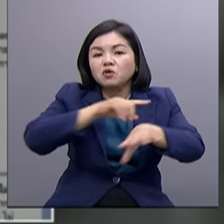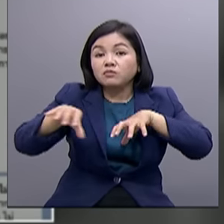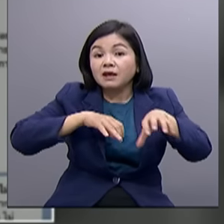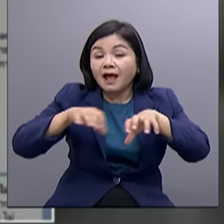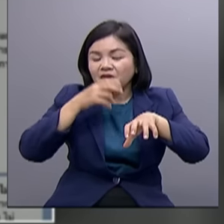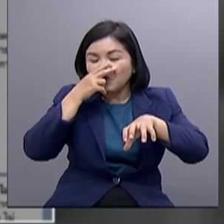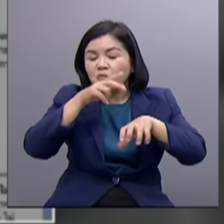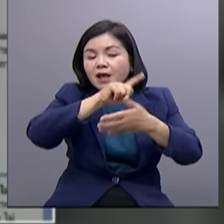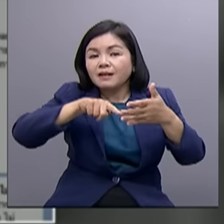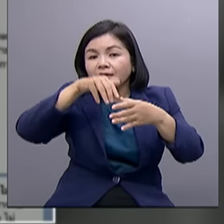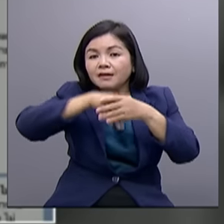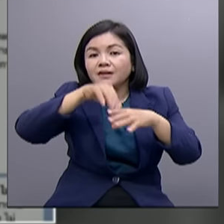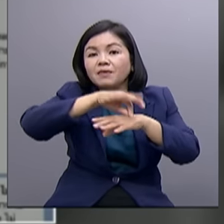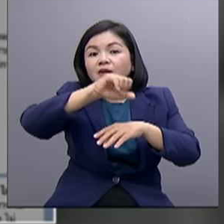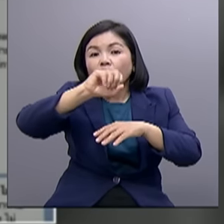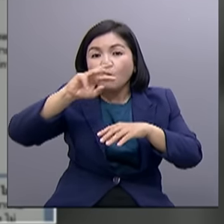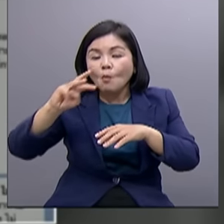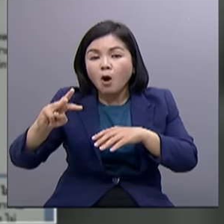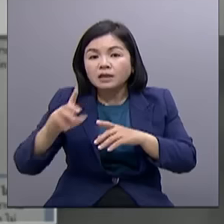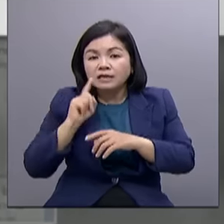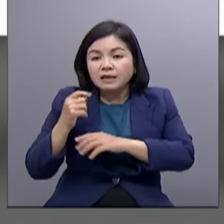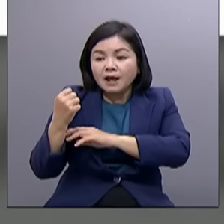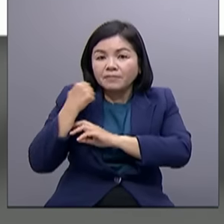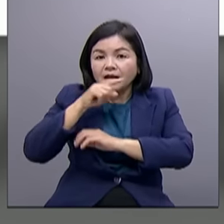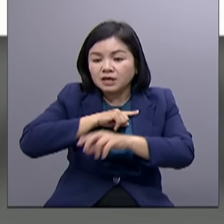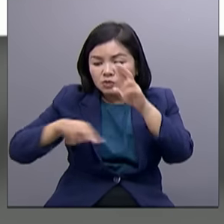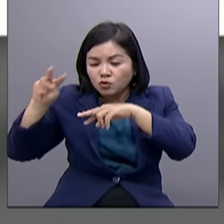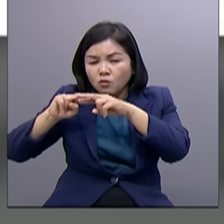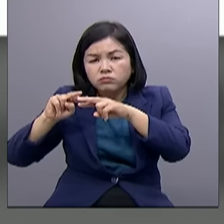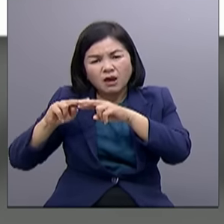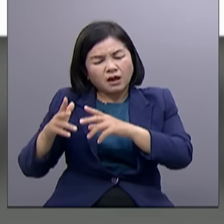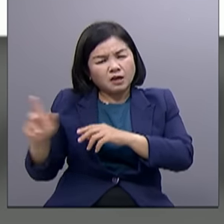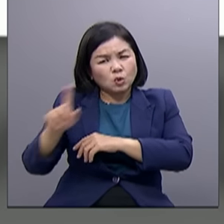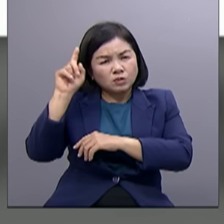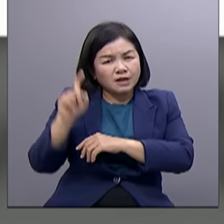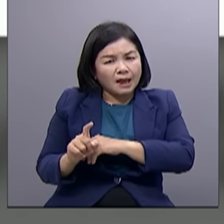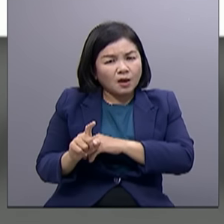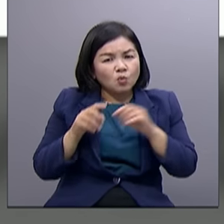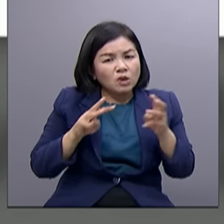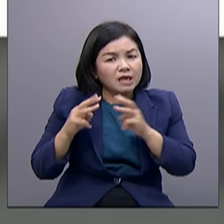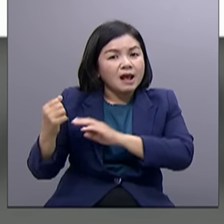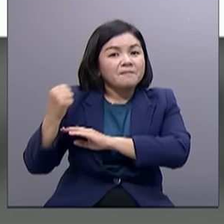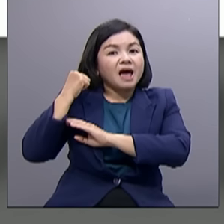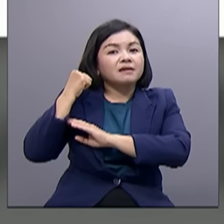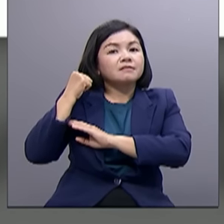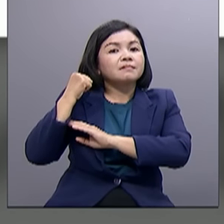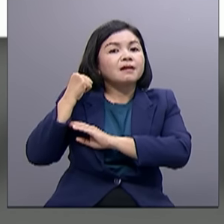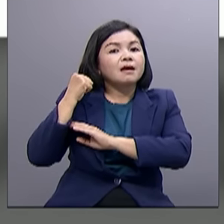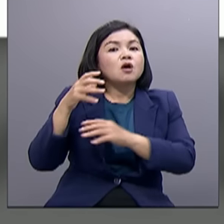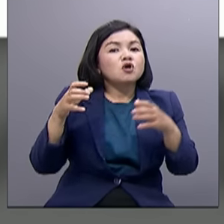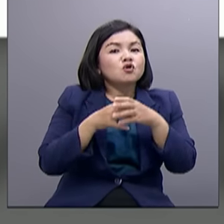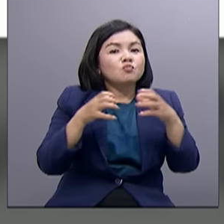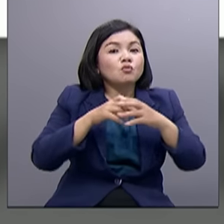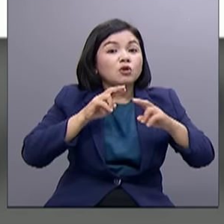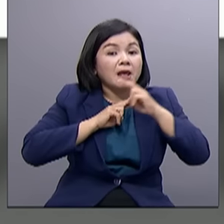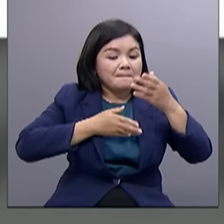เลือกสวแทนที่จะเป็นคนที่มีอำนาจหน้าที่ตัวจริงทำให้น่าสงสัยได้ว่ามีการใช้อิทธิพลเพื่อทำให้คนในกลุ่มก้อนของตัว